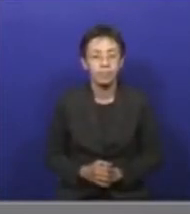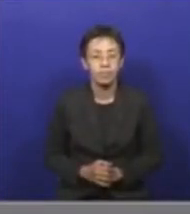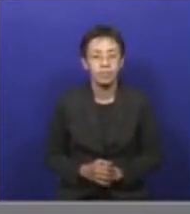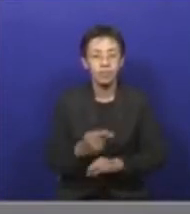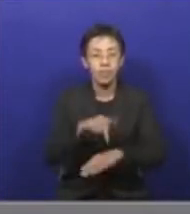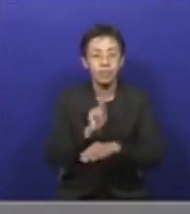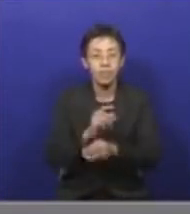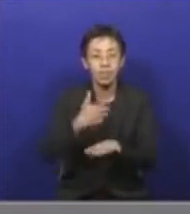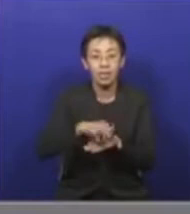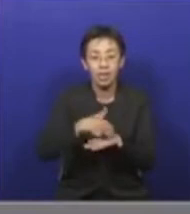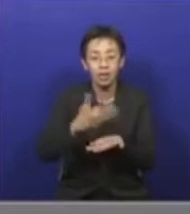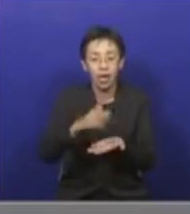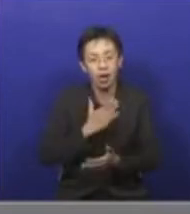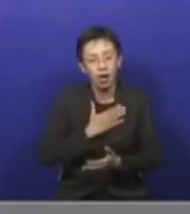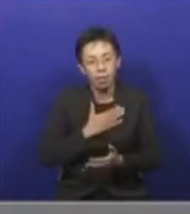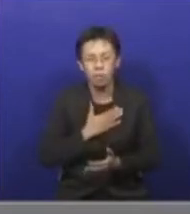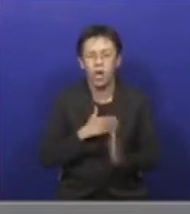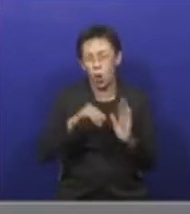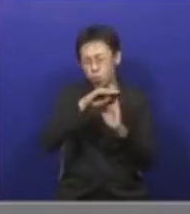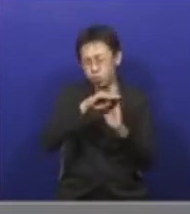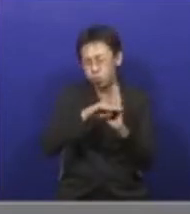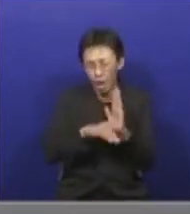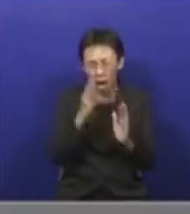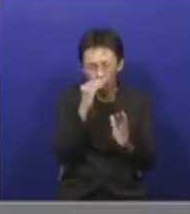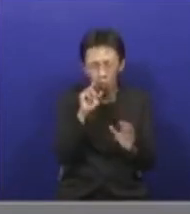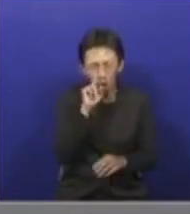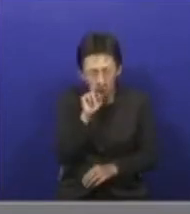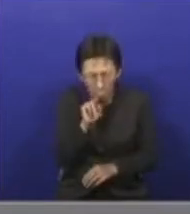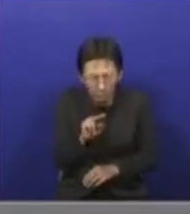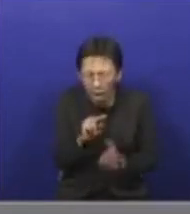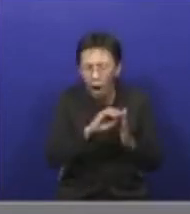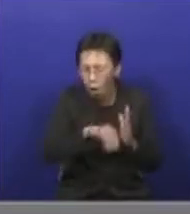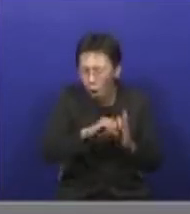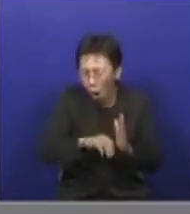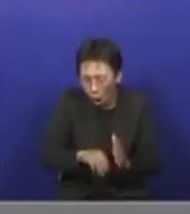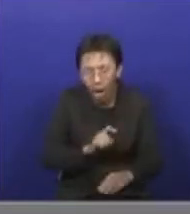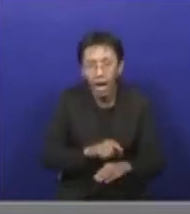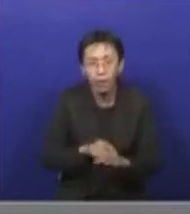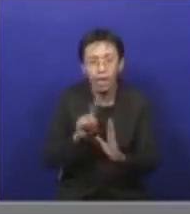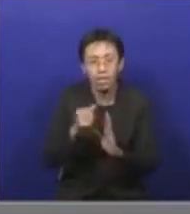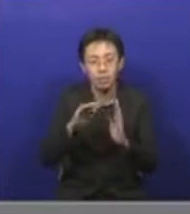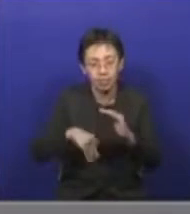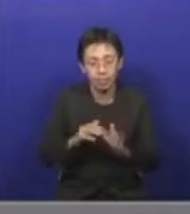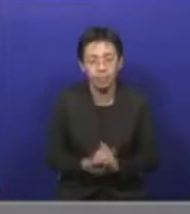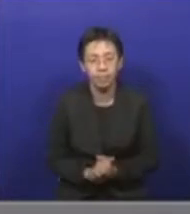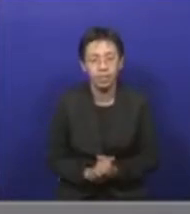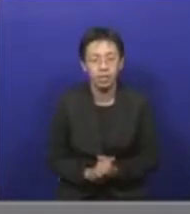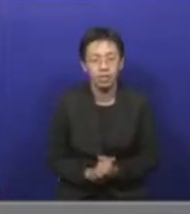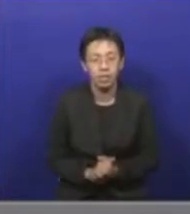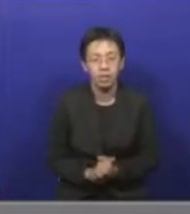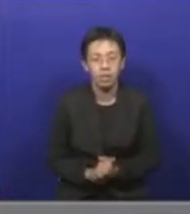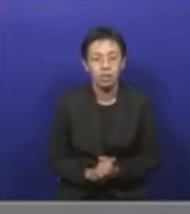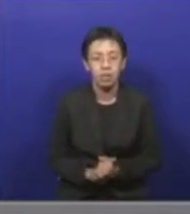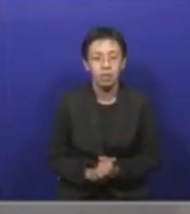ธานได้ให้ไว้ผมได้ตัดเนื้อหาบางอย่างที่ซ้ำซ้อนออกเพื่อรักษาเวลาไม่ให้ถึง15นาทีนะครับแต่ว่ามีเนื้อหาบางอย่าง